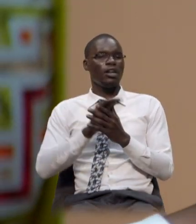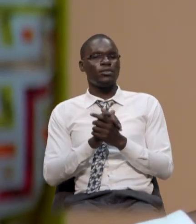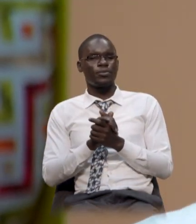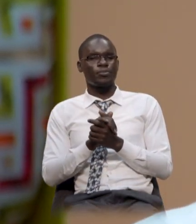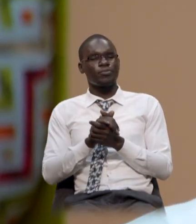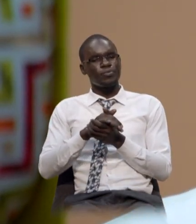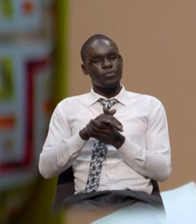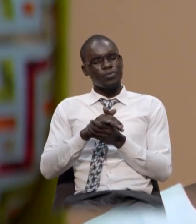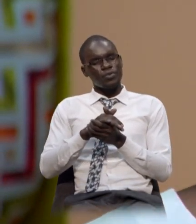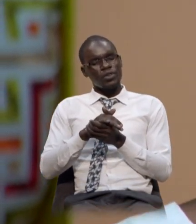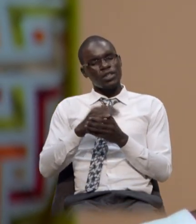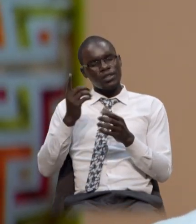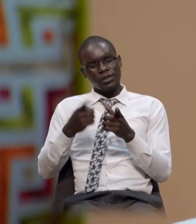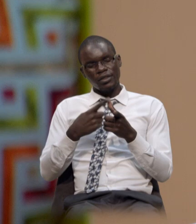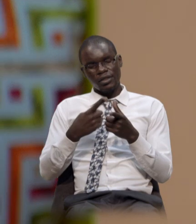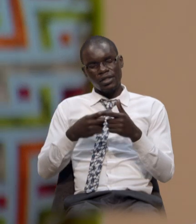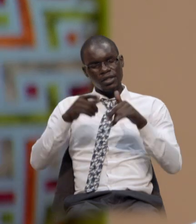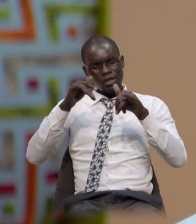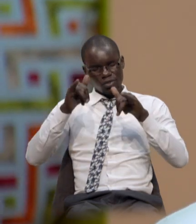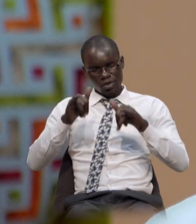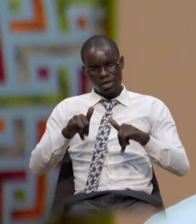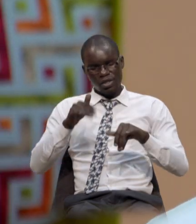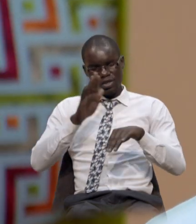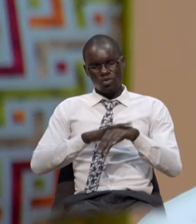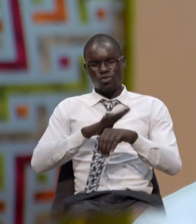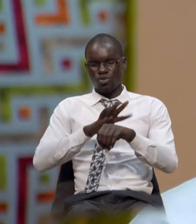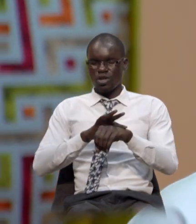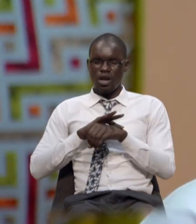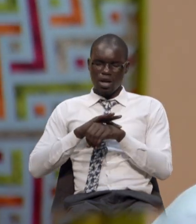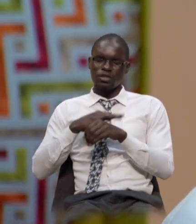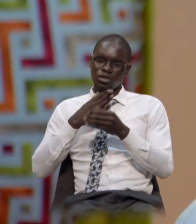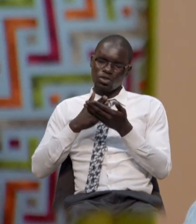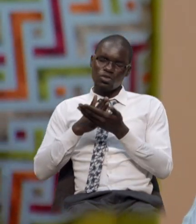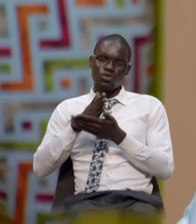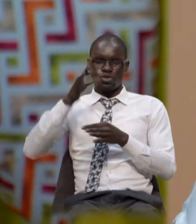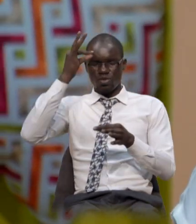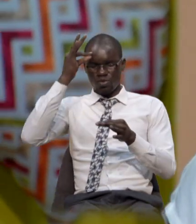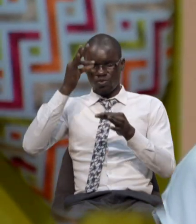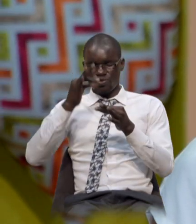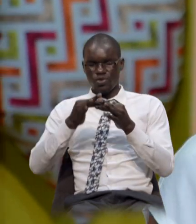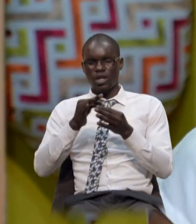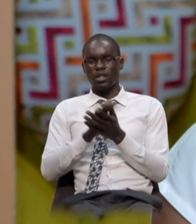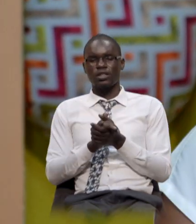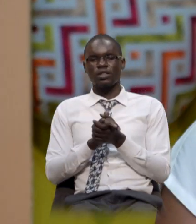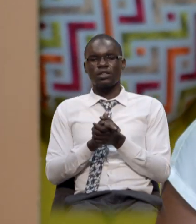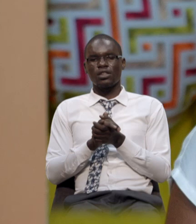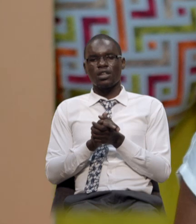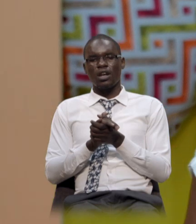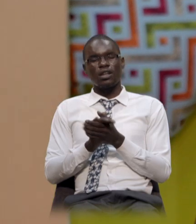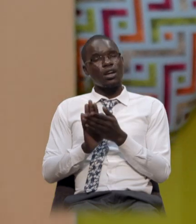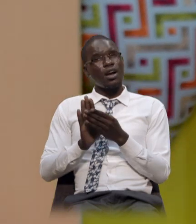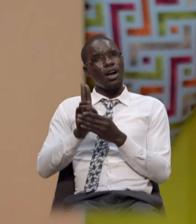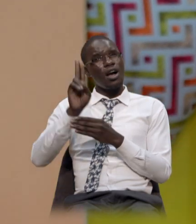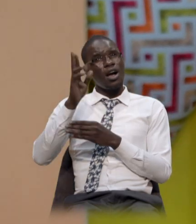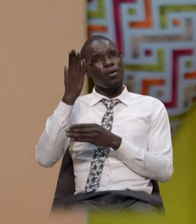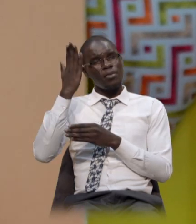uniinue juu, kwa imani hata mbingu